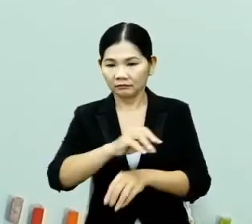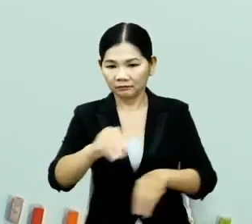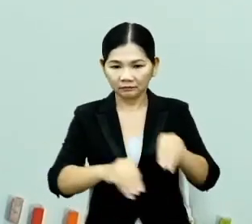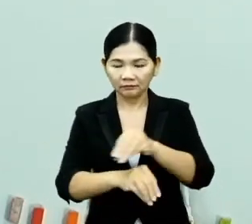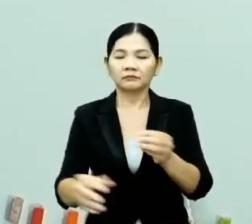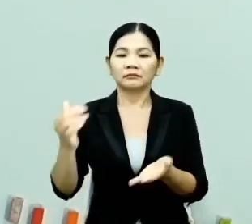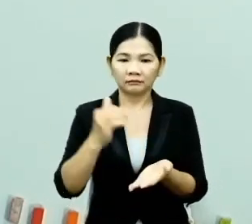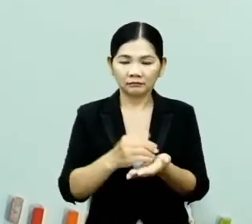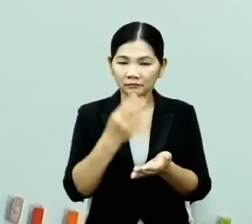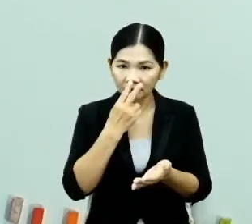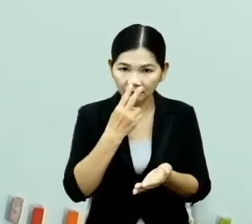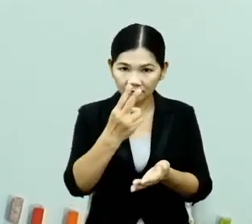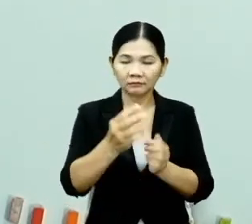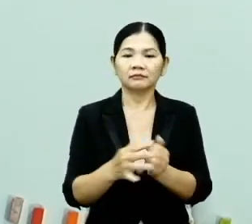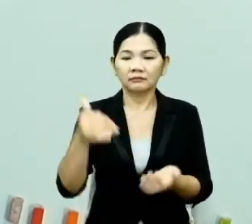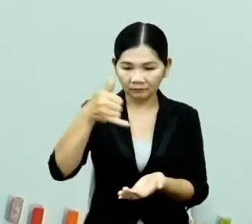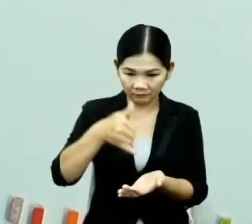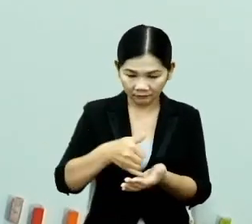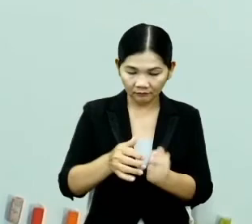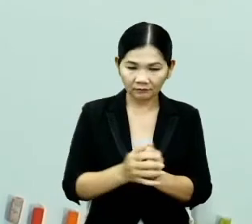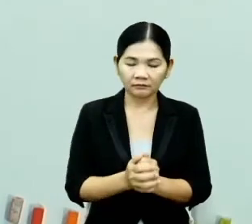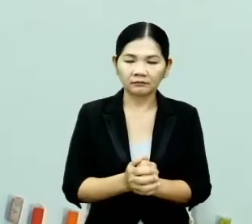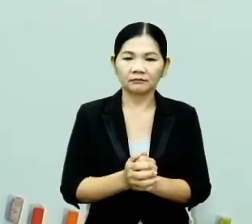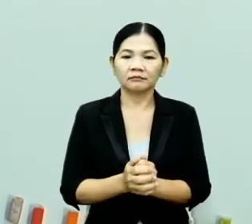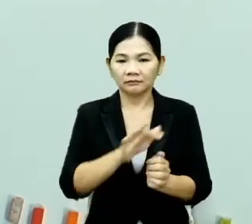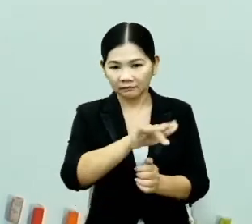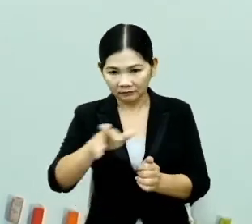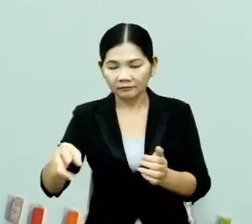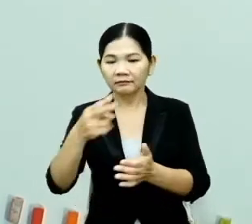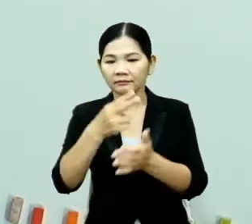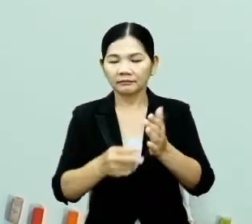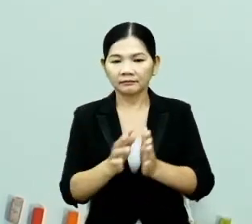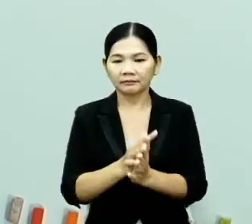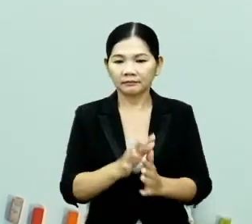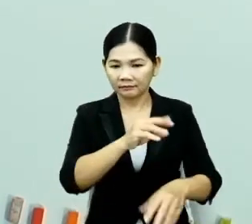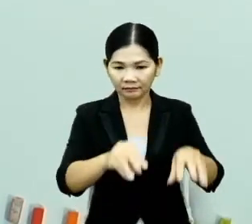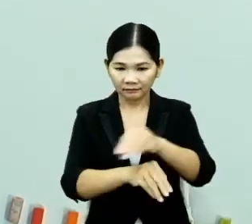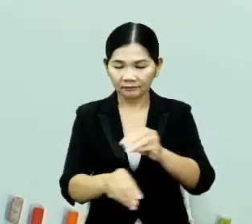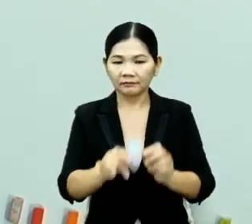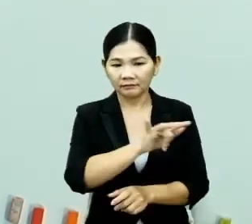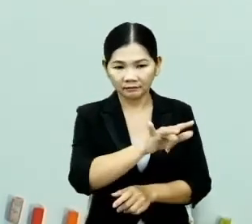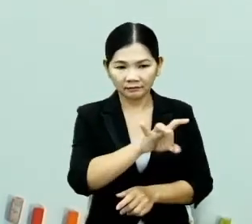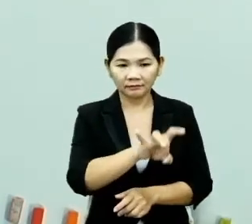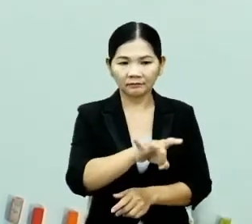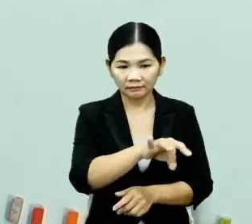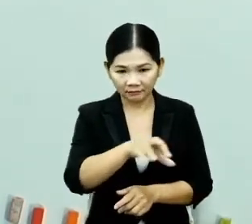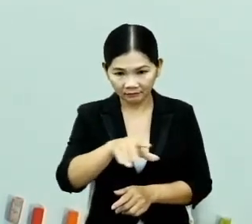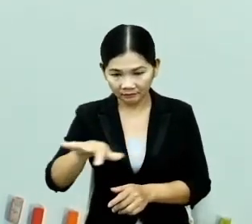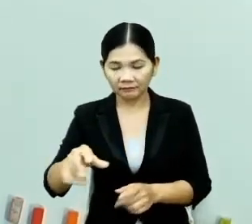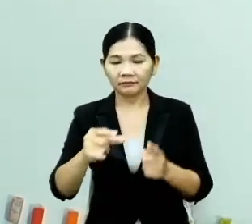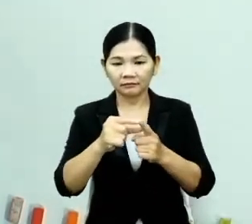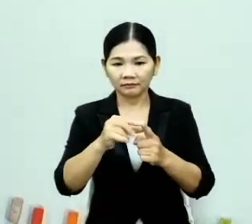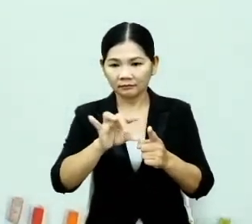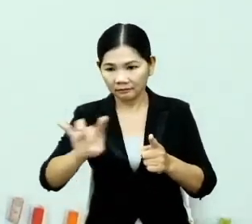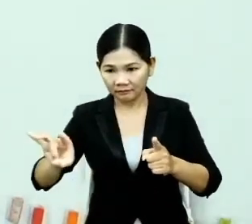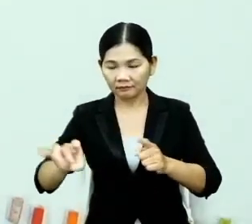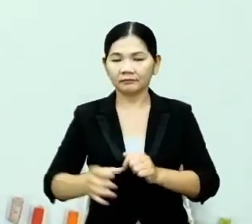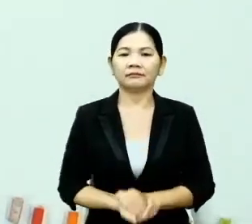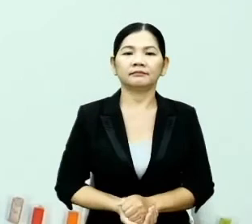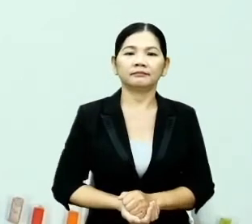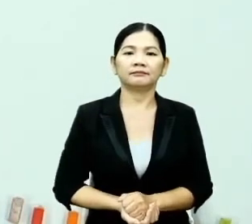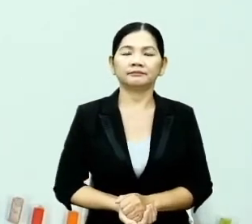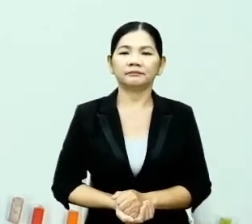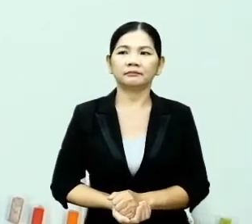វិញម្ដងកូនចាំមើលមើលថ្ងៃនេះតើអ្នកគ្រូនឹងមានអក្សរចល័តអ្វីខ្លះដើម្បីឲ្យកូនកូនអានព្យាងណាកូនចាំមើលទាំងអស់គ្នា